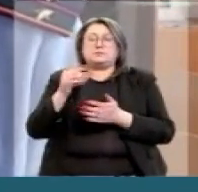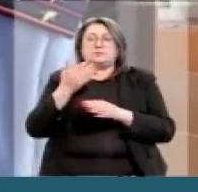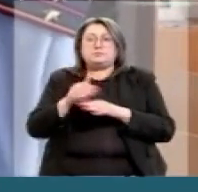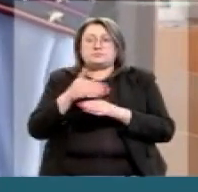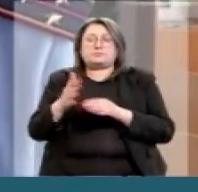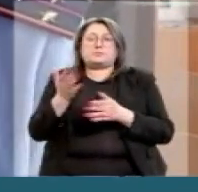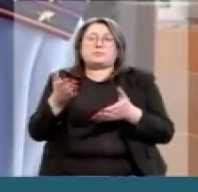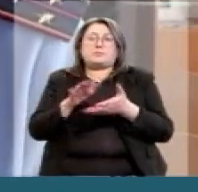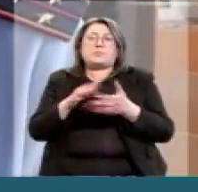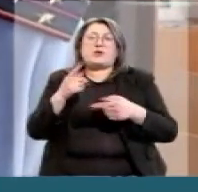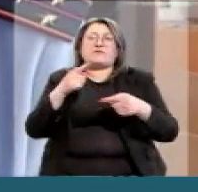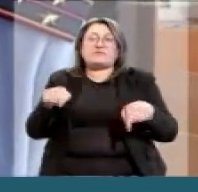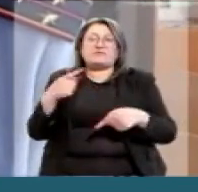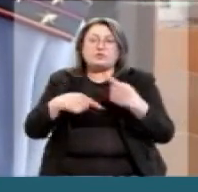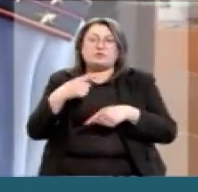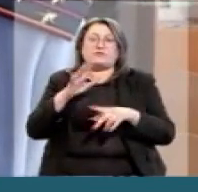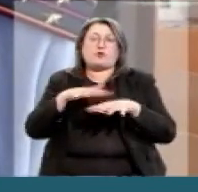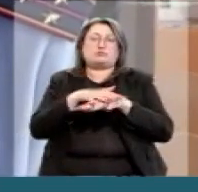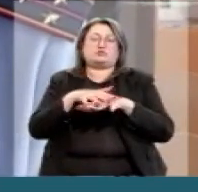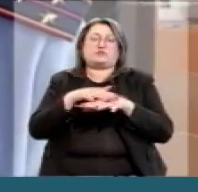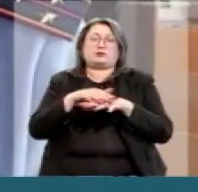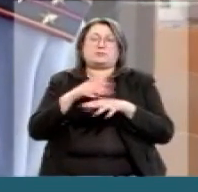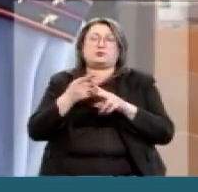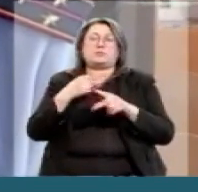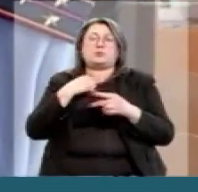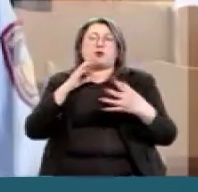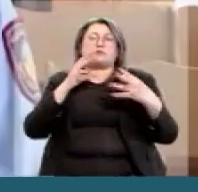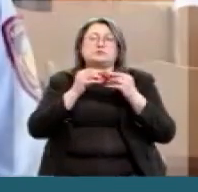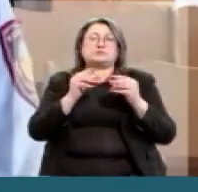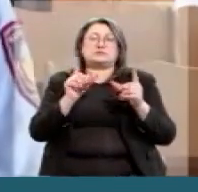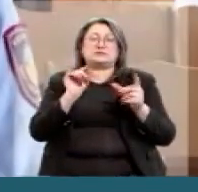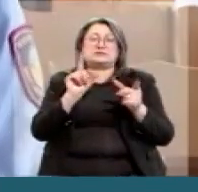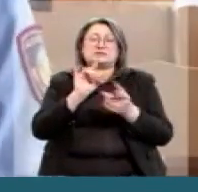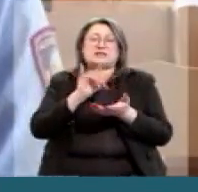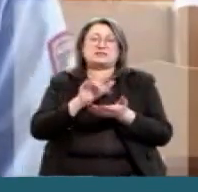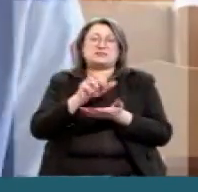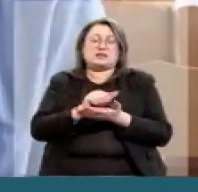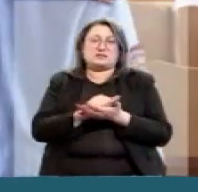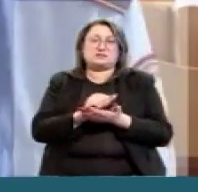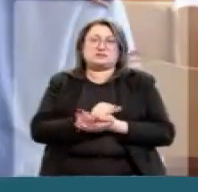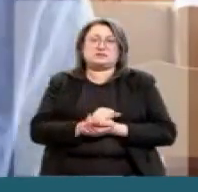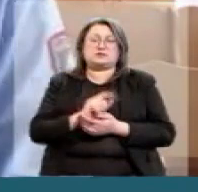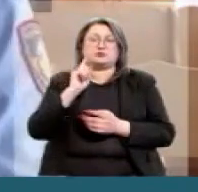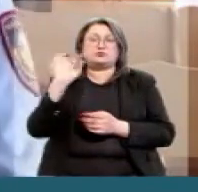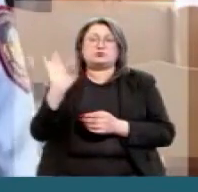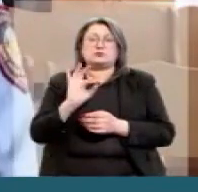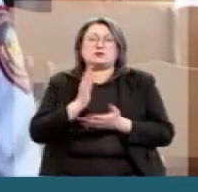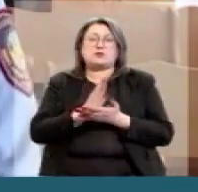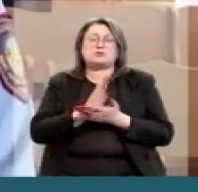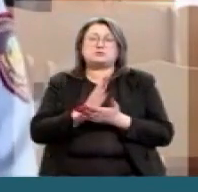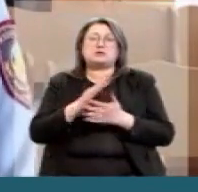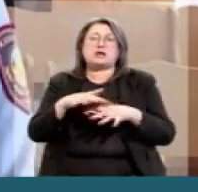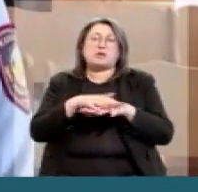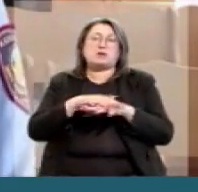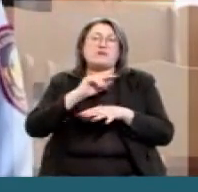қамту орталығымен тығыз байланыстамыз. Бос жұмыс орны жәрмеңкесіне жиі қатысып тұрады. Басым бөлігі жеке кәсіпорындарда, фабрикалар мен